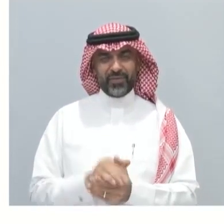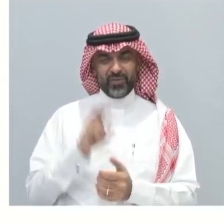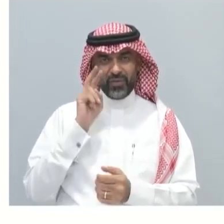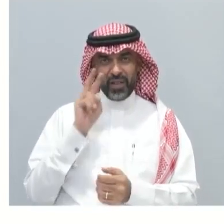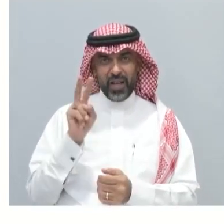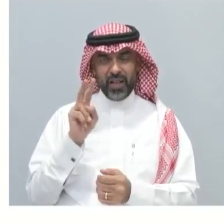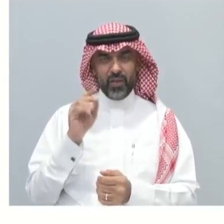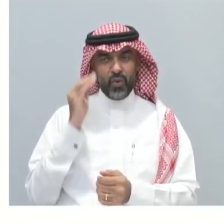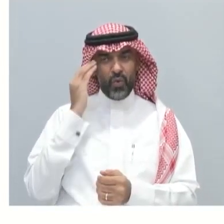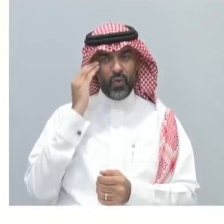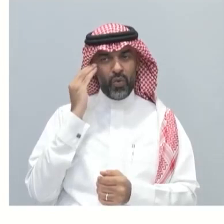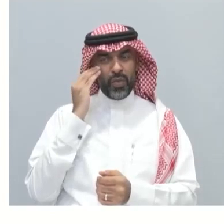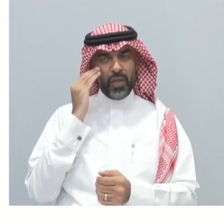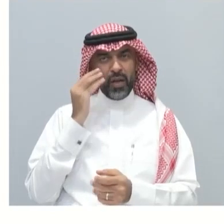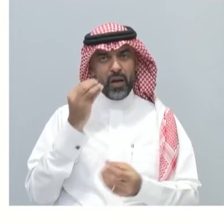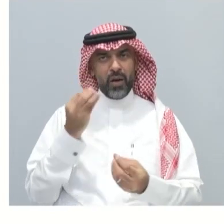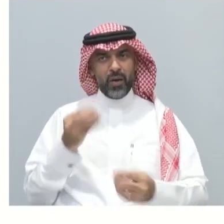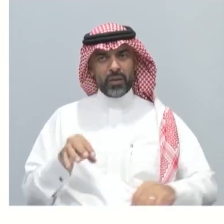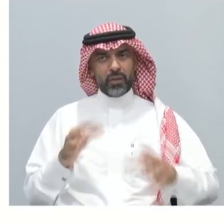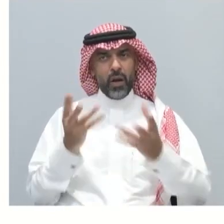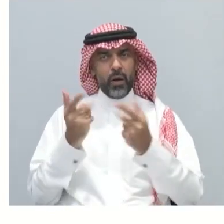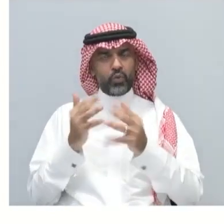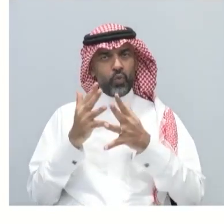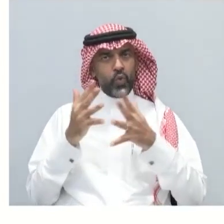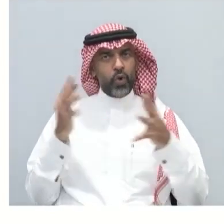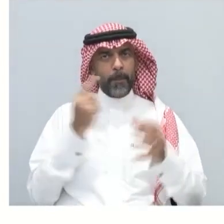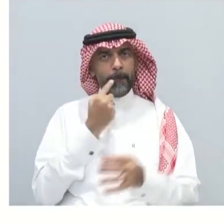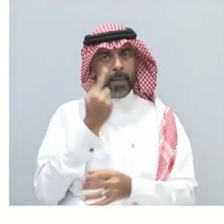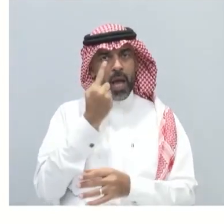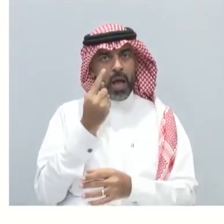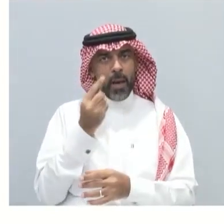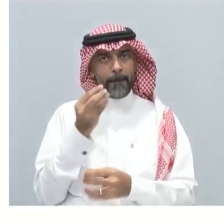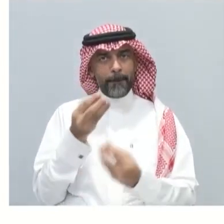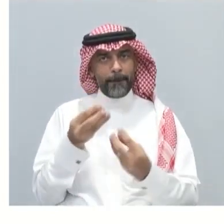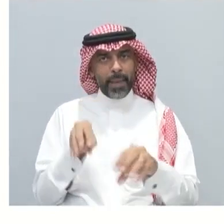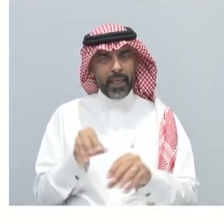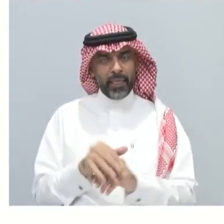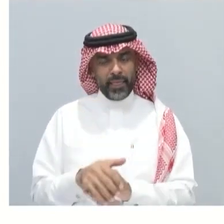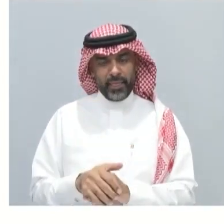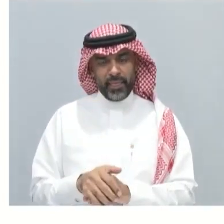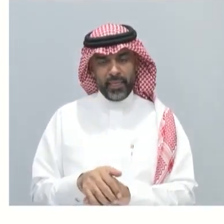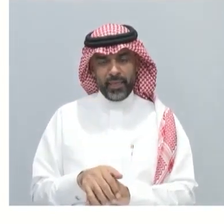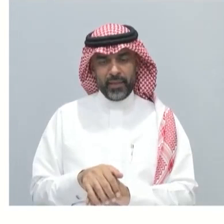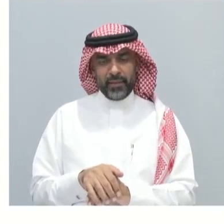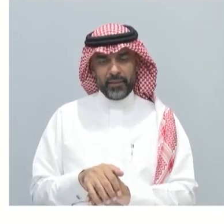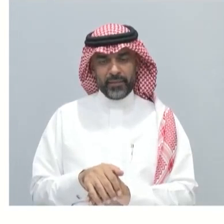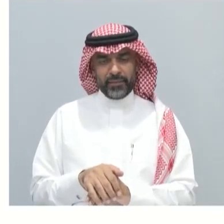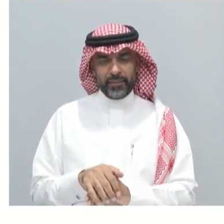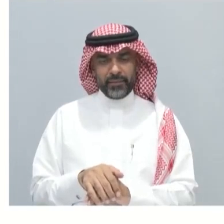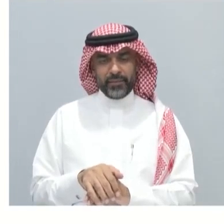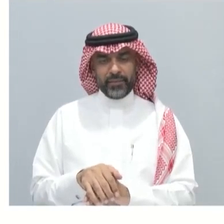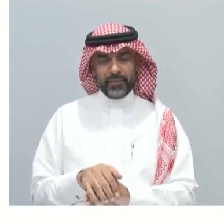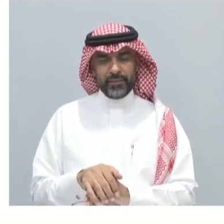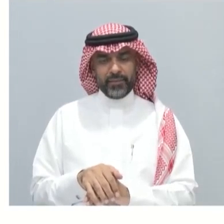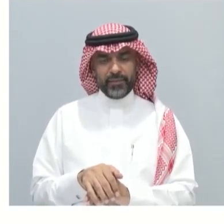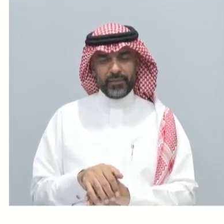ان الانثى وضعت عدد كافي وكبير يعتبر 100 ماذا 100 بيضه في